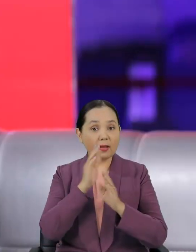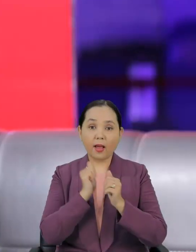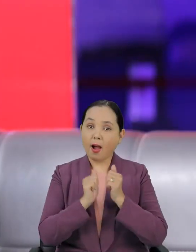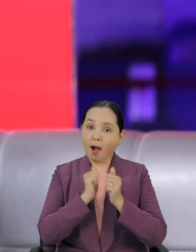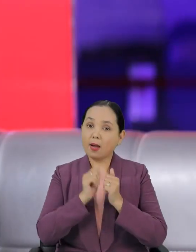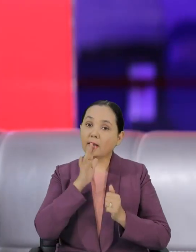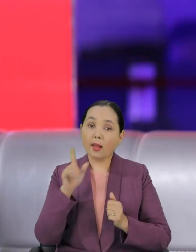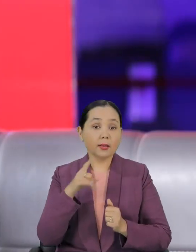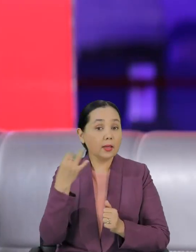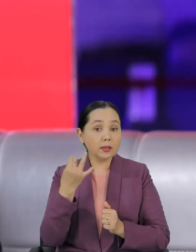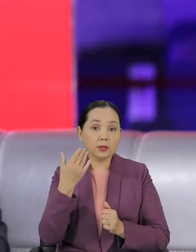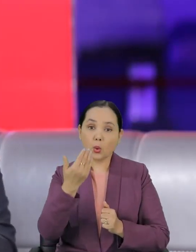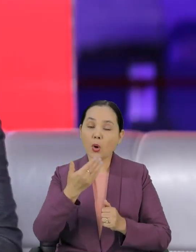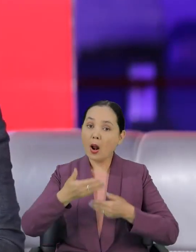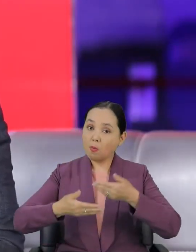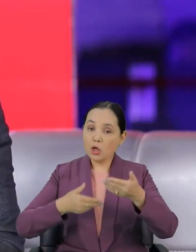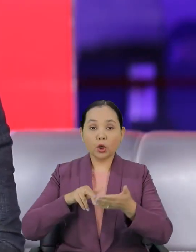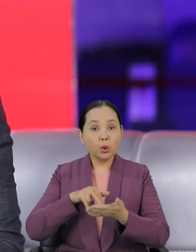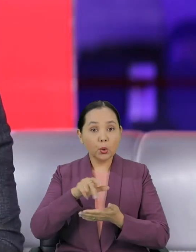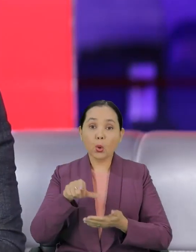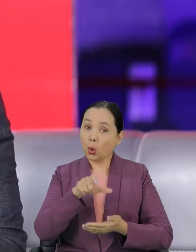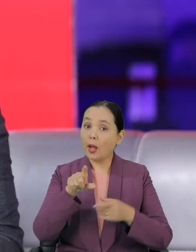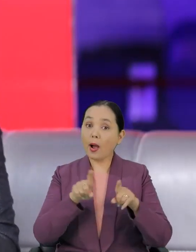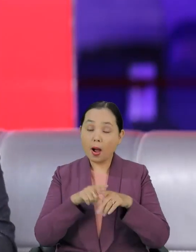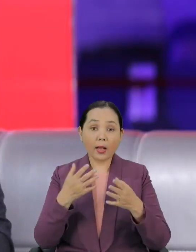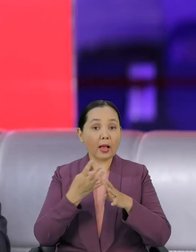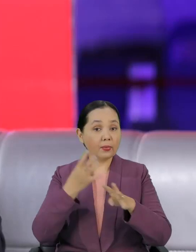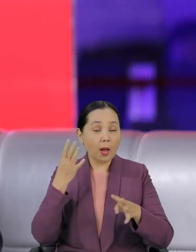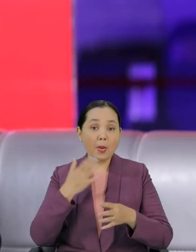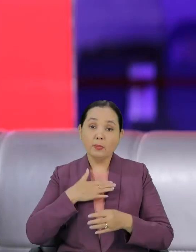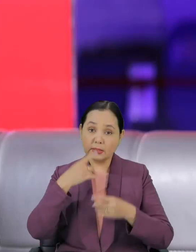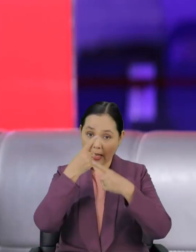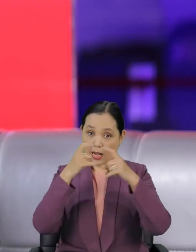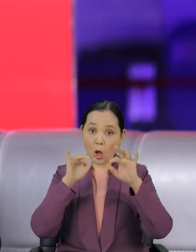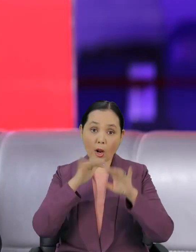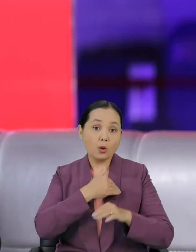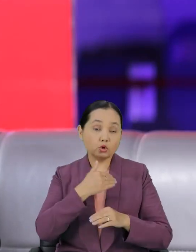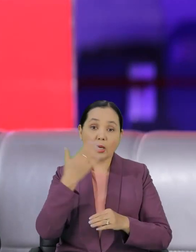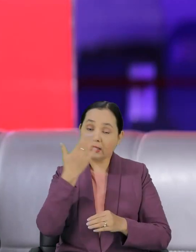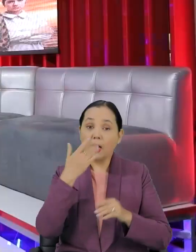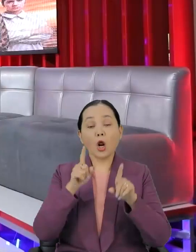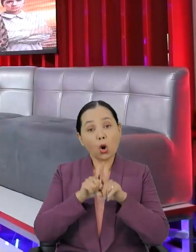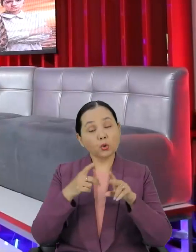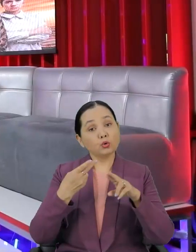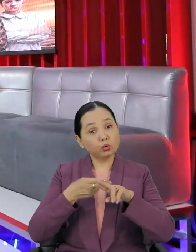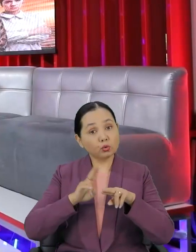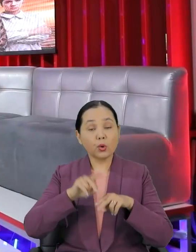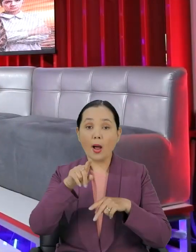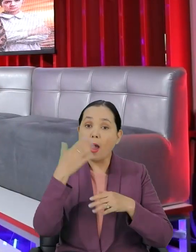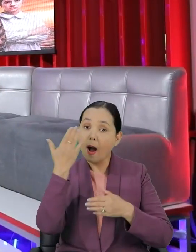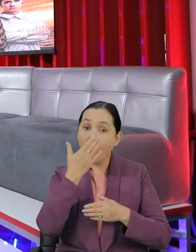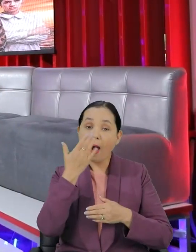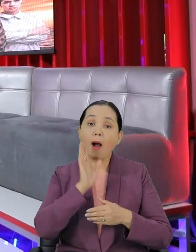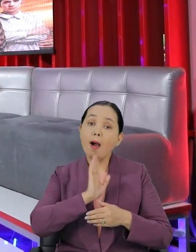gal hamma uchun qiziq, ularning bosib o'tgan yo'li ham shuningdek. Navbatda biz e'lon qilmoqchi bo'lgan serialda ham xuddi shu